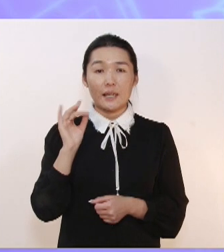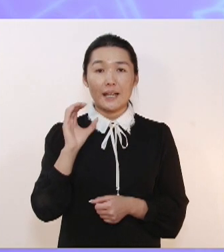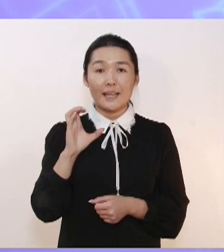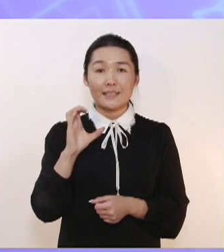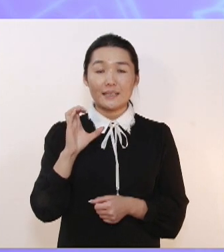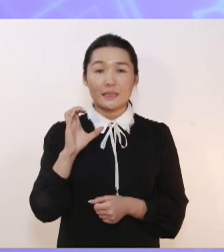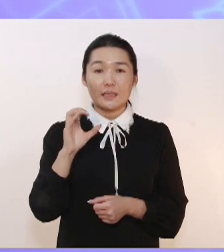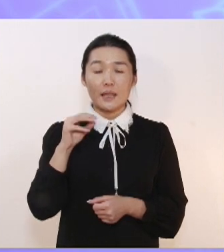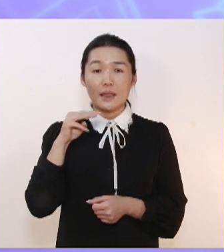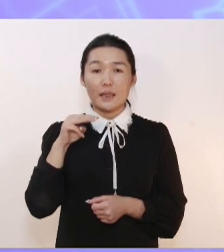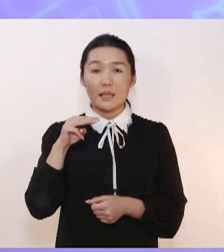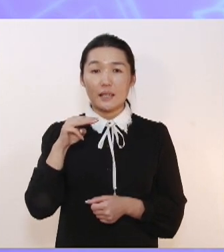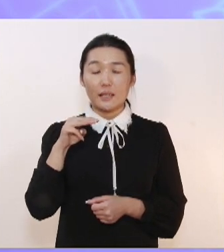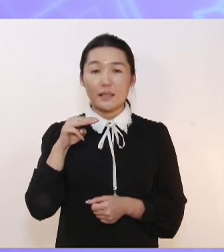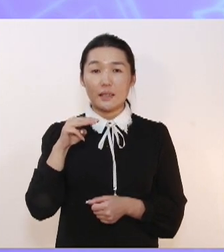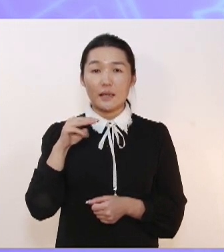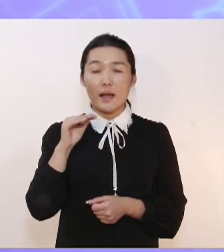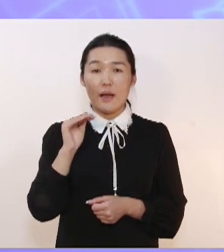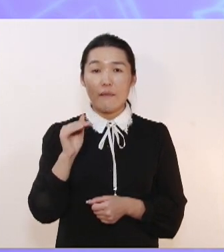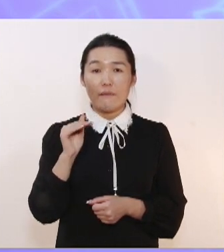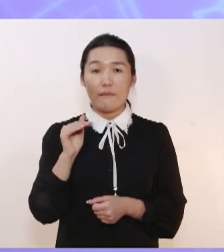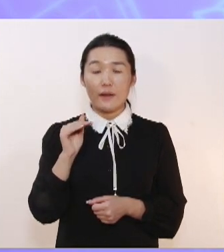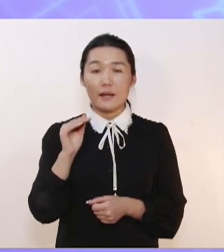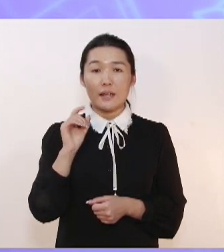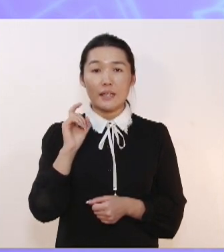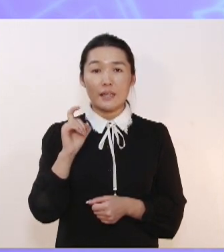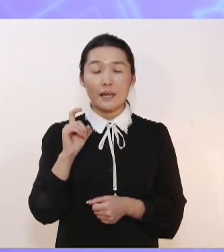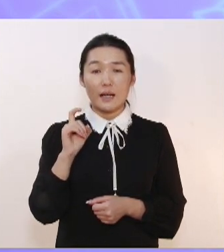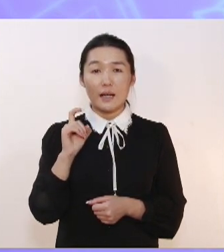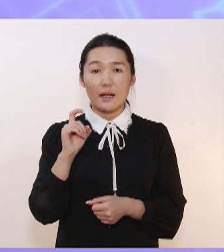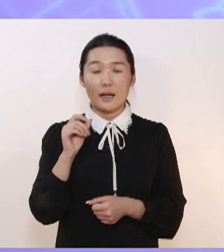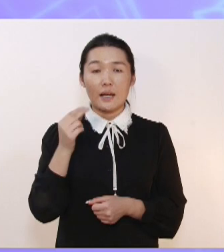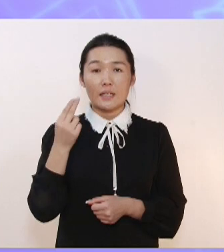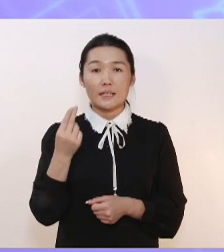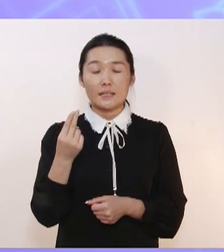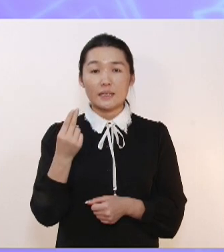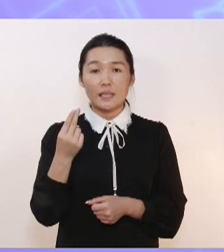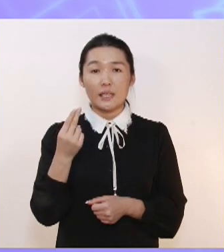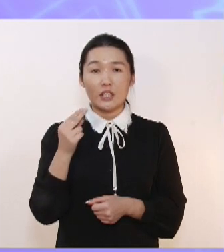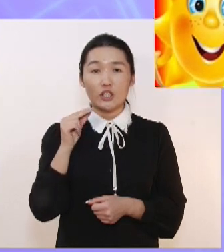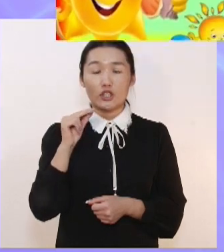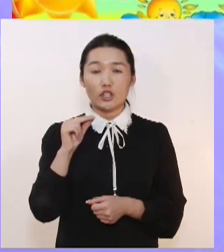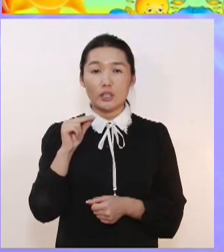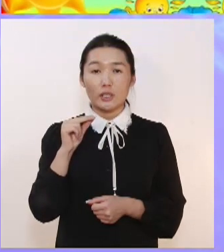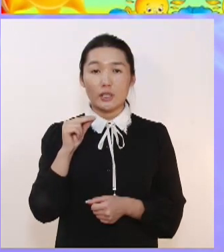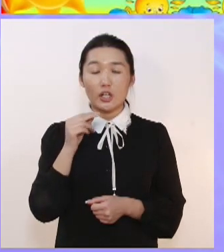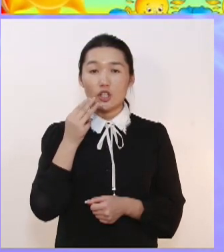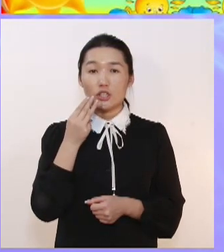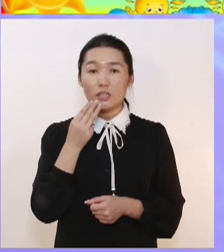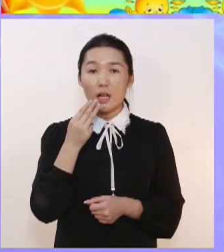С, Т, Ф, Х, Ц, Ч,